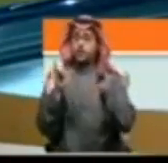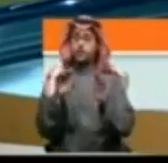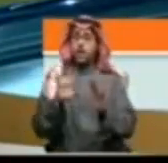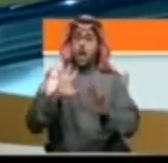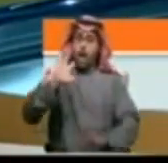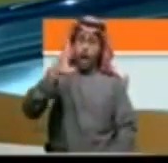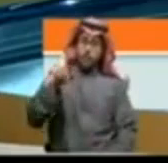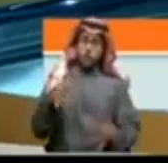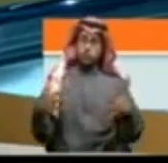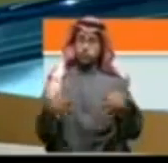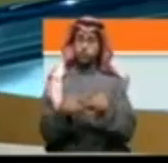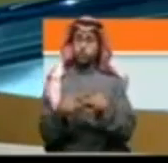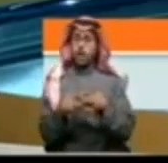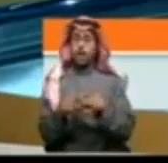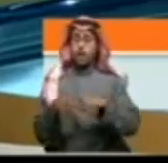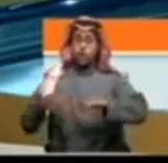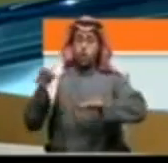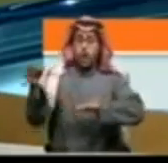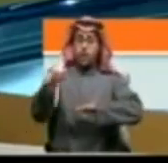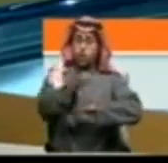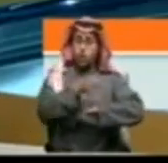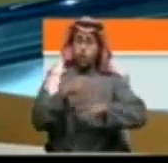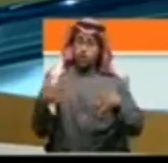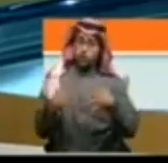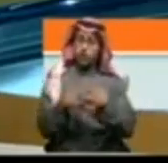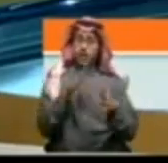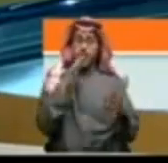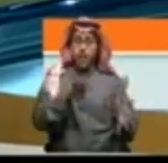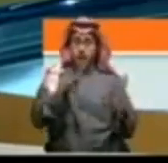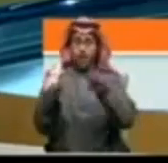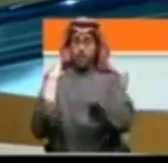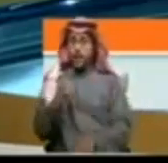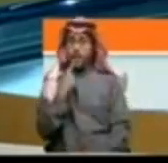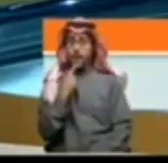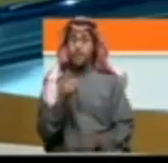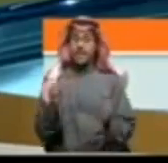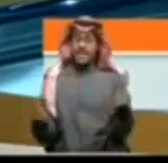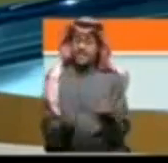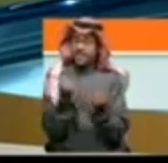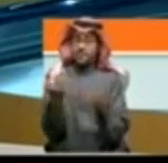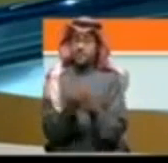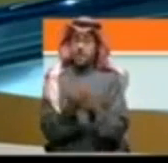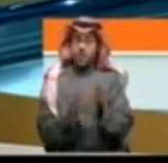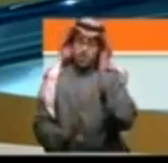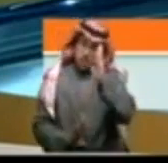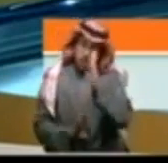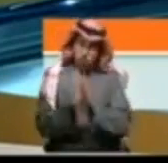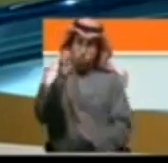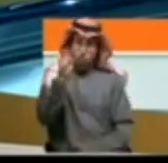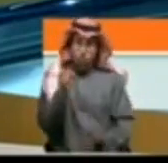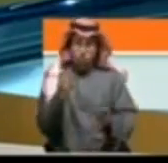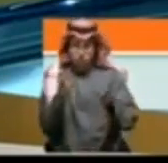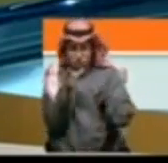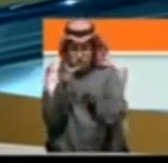5 أيام بمشاركة الدول المطلة على البحر الأحمر. هذا ومن شأن التدريبات رفع القدرة القتالية